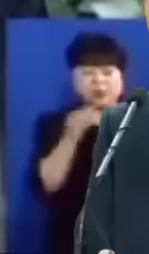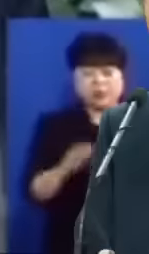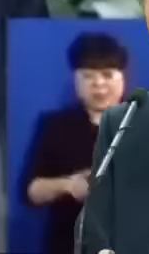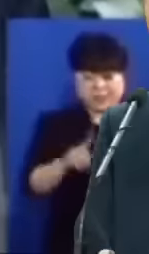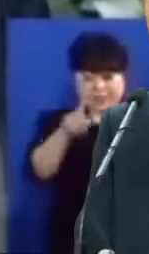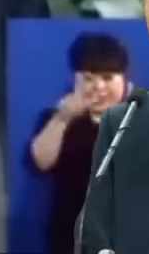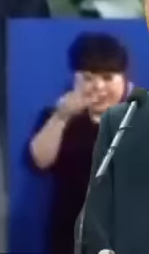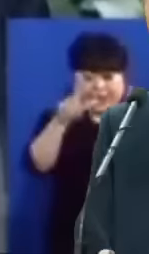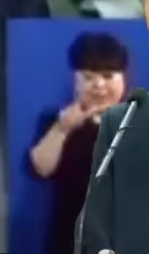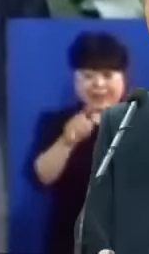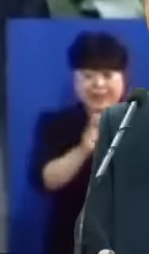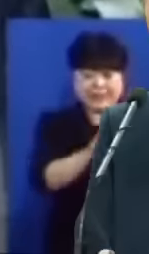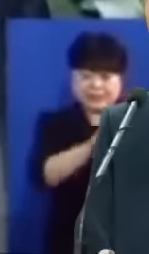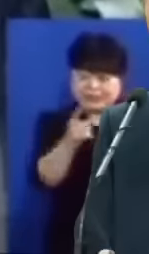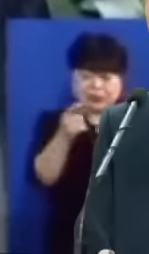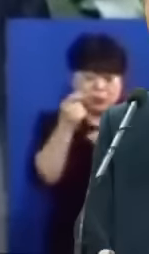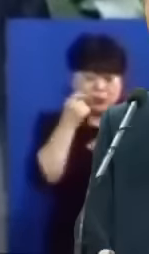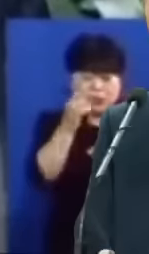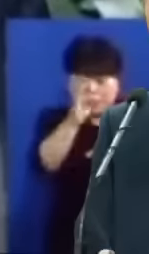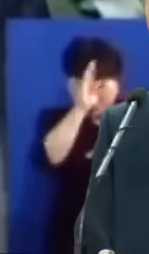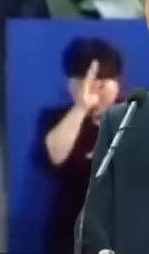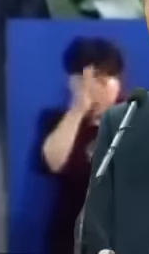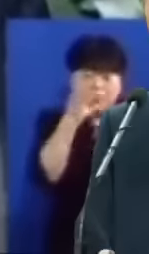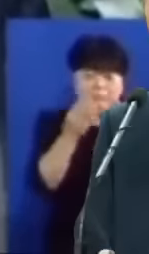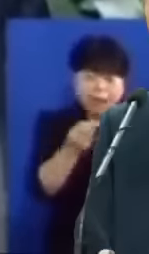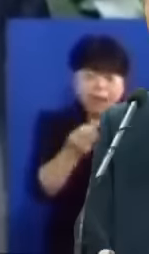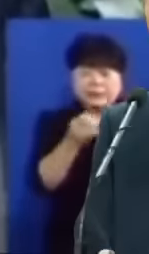오늘날 치료하지 못하는 병들이